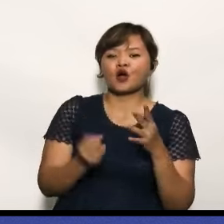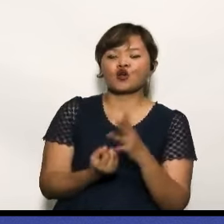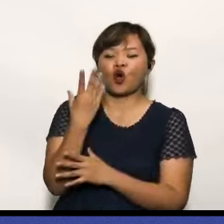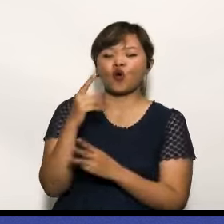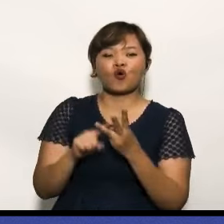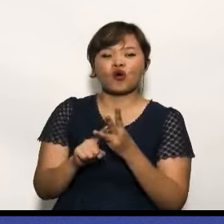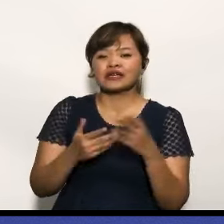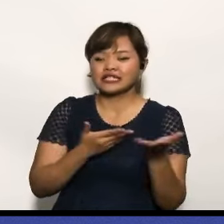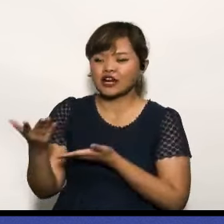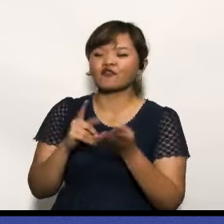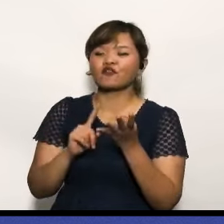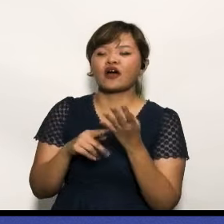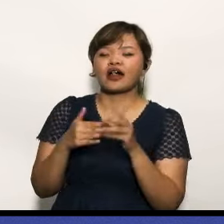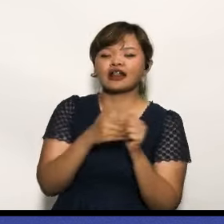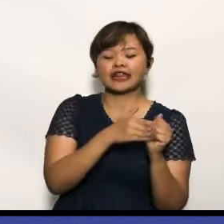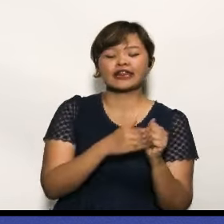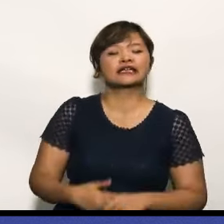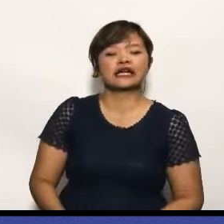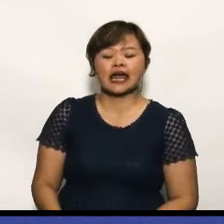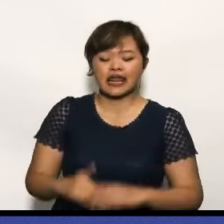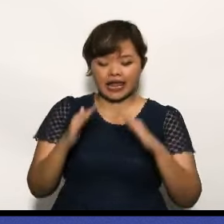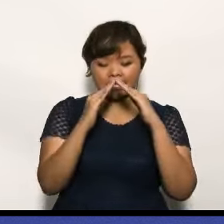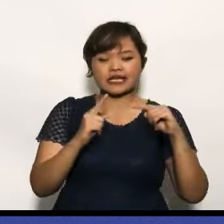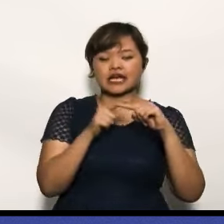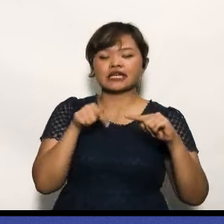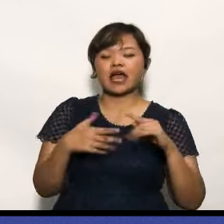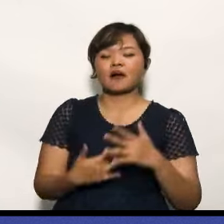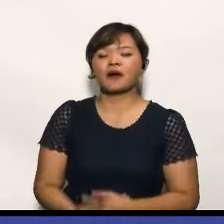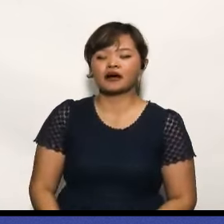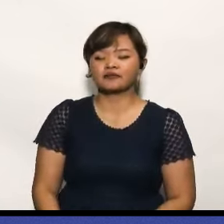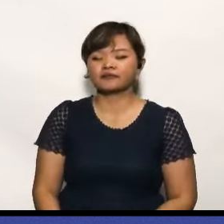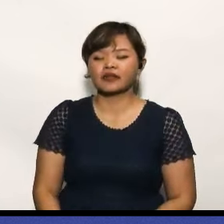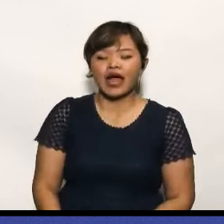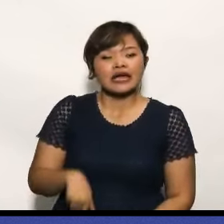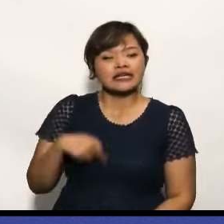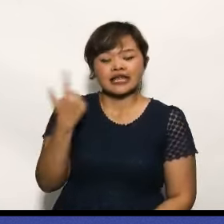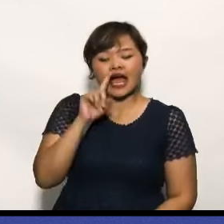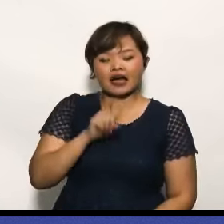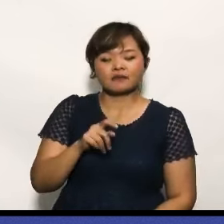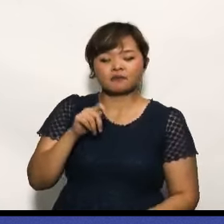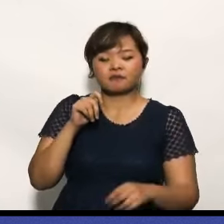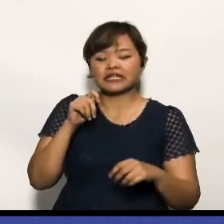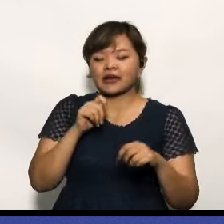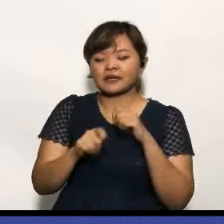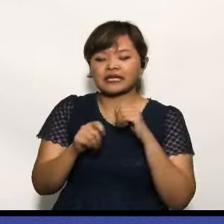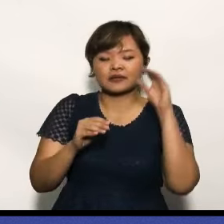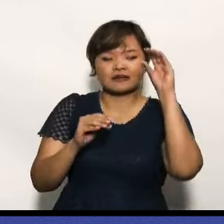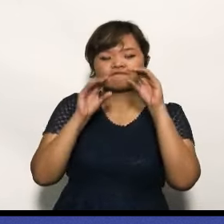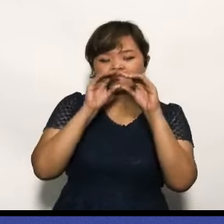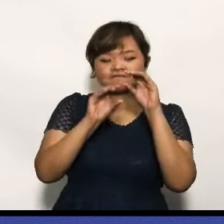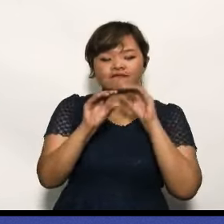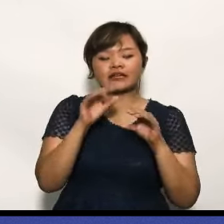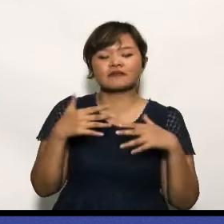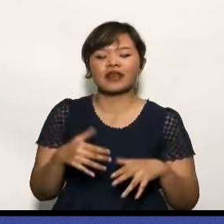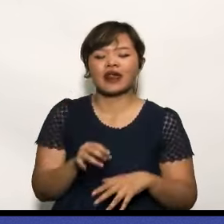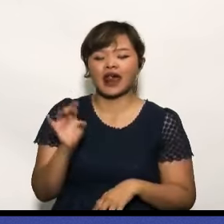lead. In this church, di gereja ini, this is how we do brick by brick. Okay? If